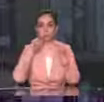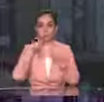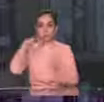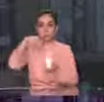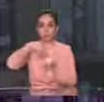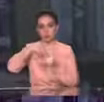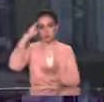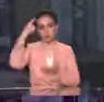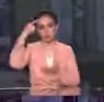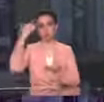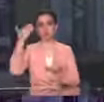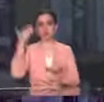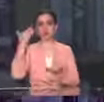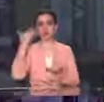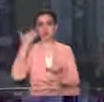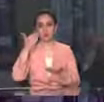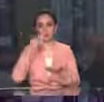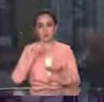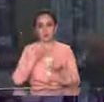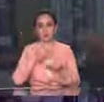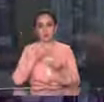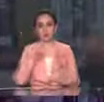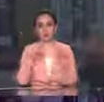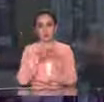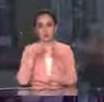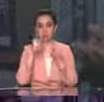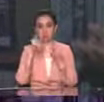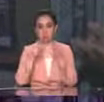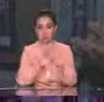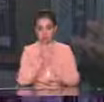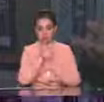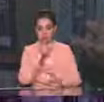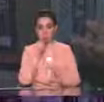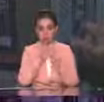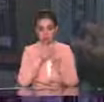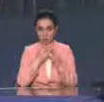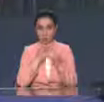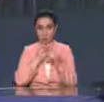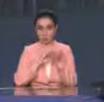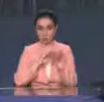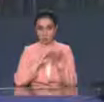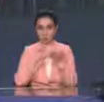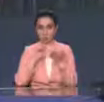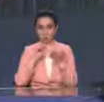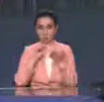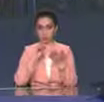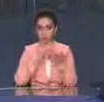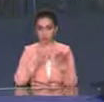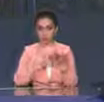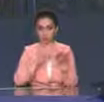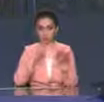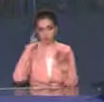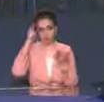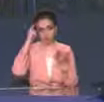голову задрав если начало предложения все-таки это поэтические слова-то голову